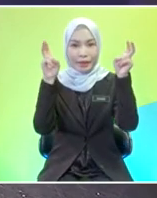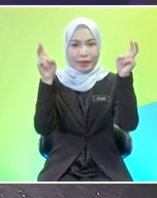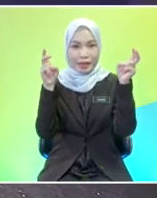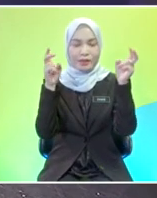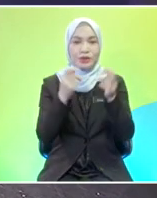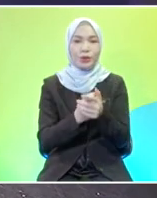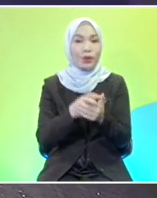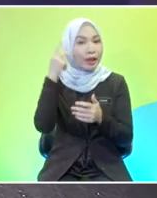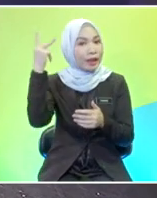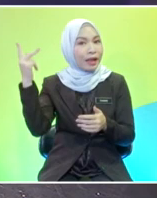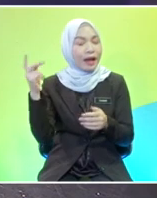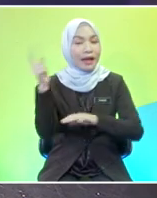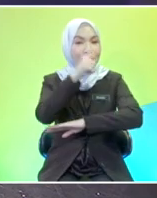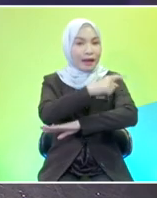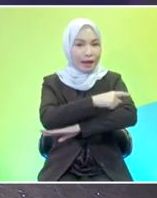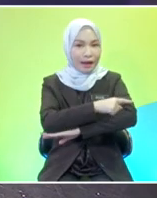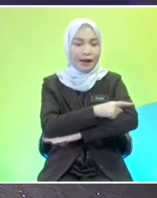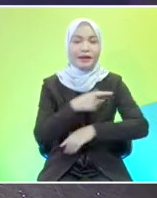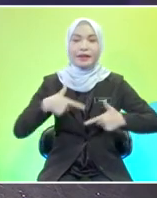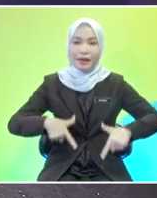hari lahir Zara